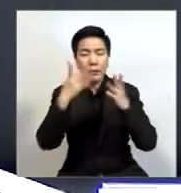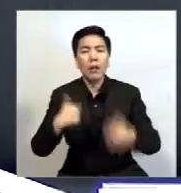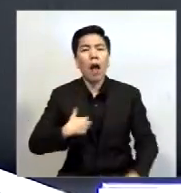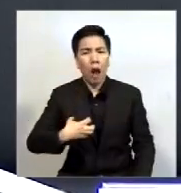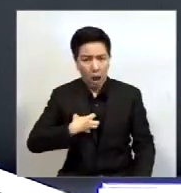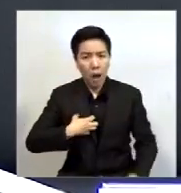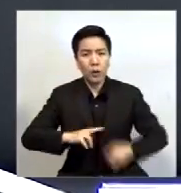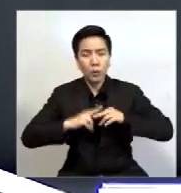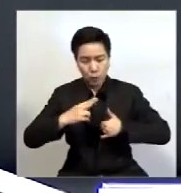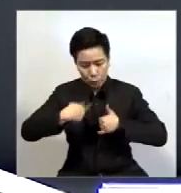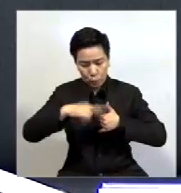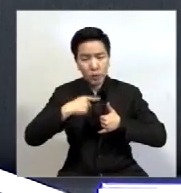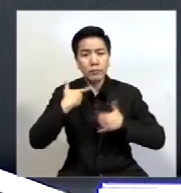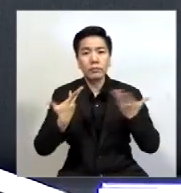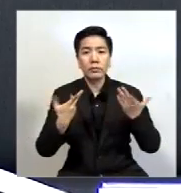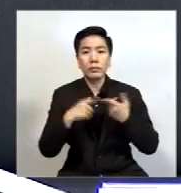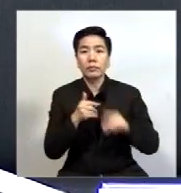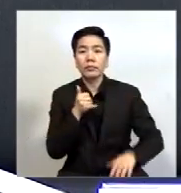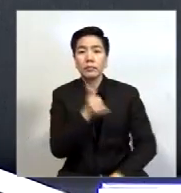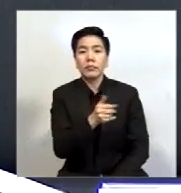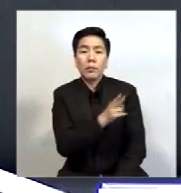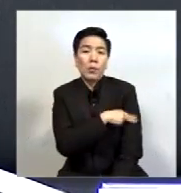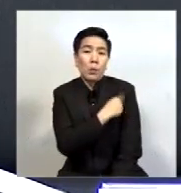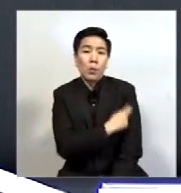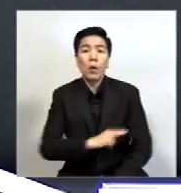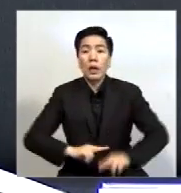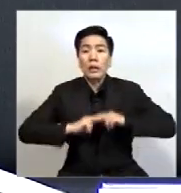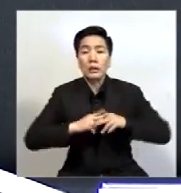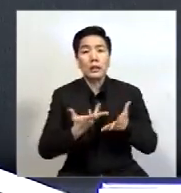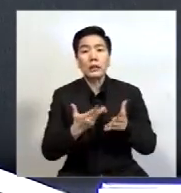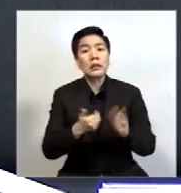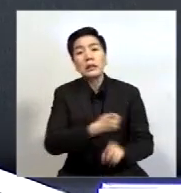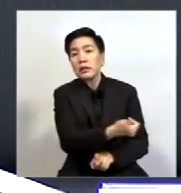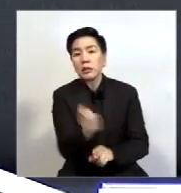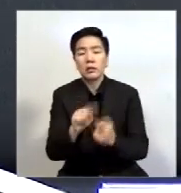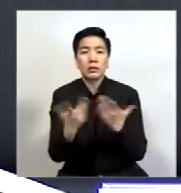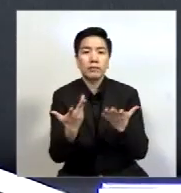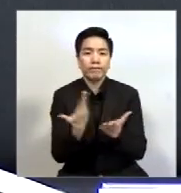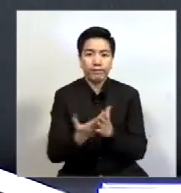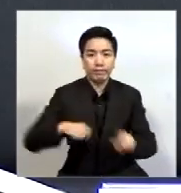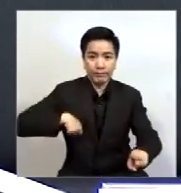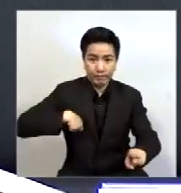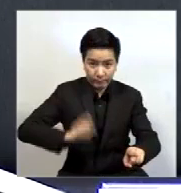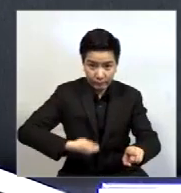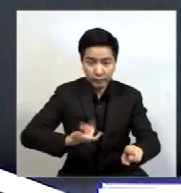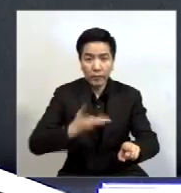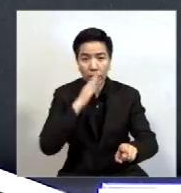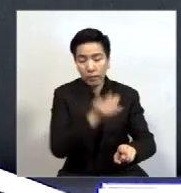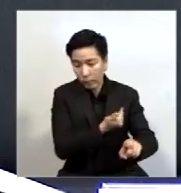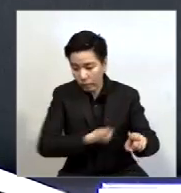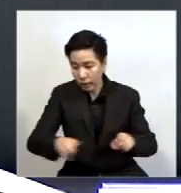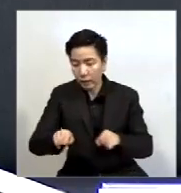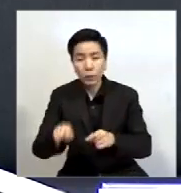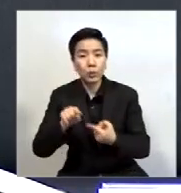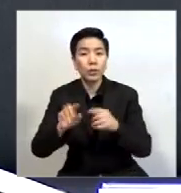อยากตรวจแล้วท่านไปที่โรงพยาบาลเอกอื่นๆที่ไม่โรงพยาบาลของรัฐนะครับอันนี้ต้องเรียนว่าเสียเงินนะครับแต่ถ้ามาที่โรงพยาบาล